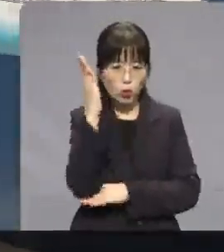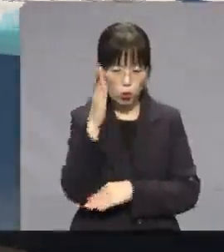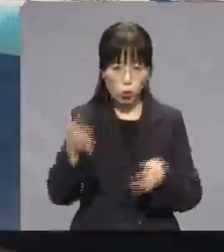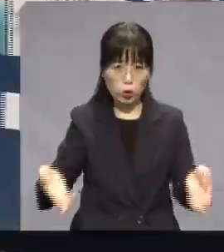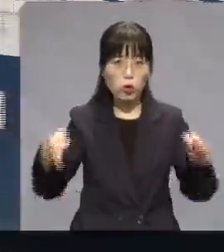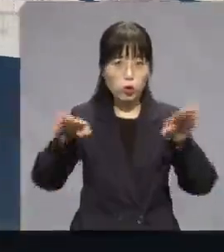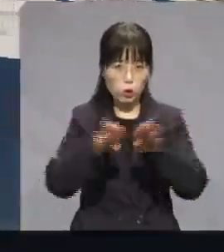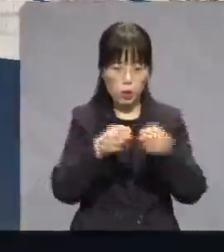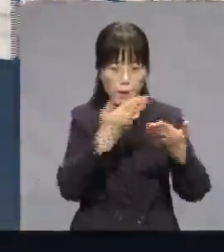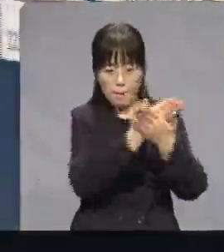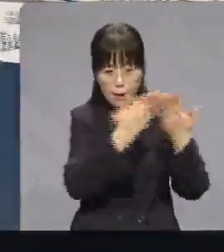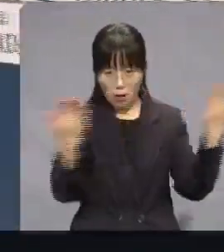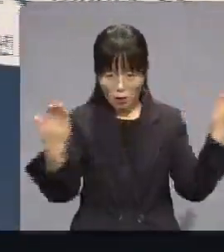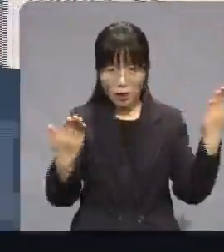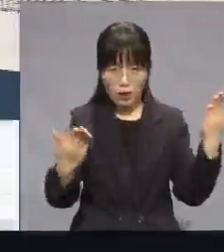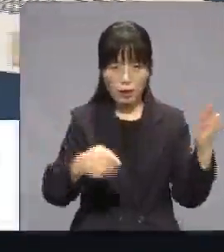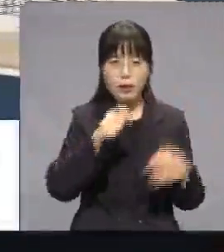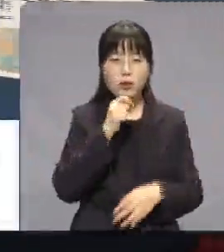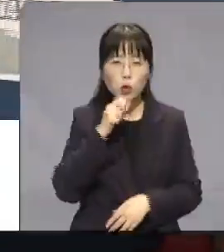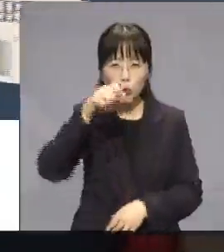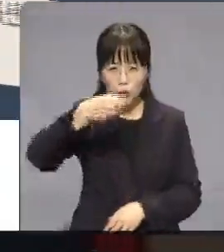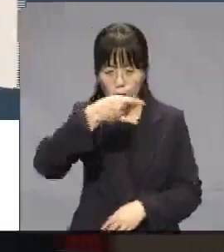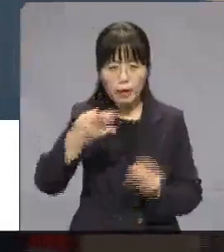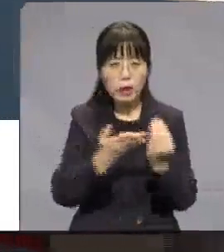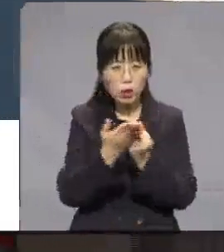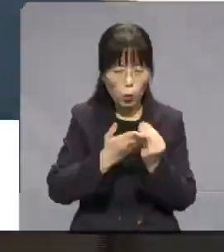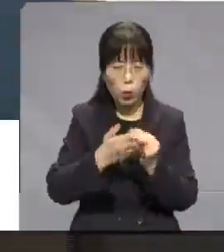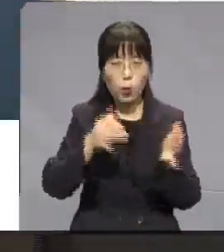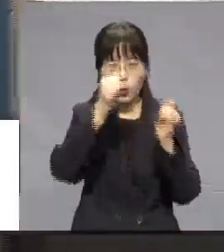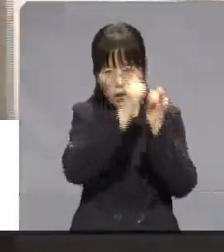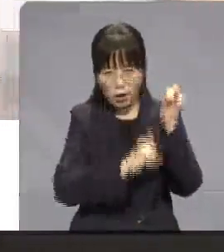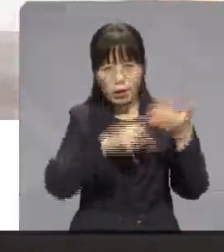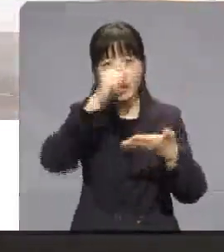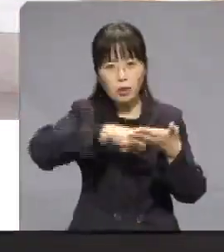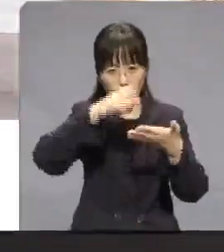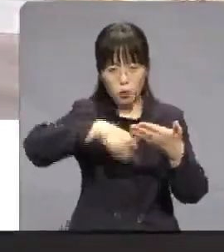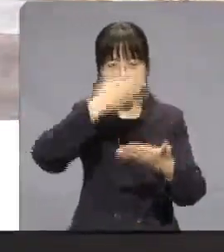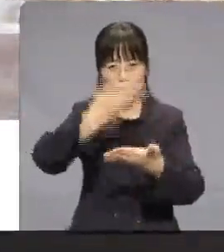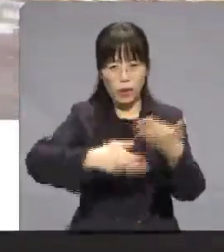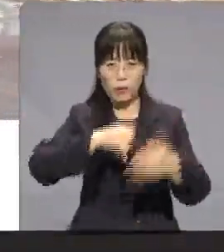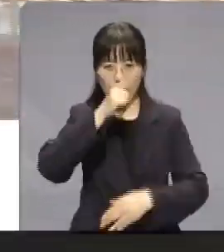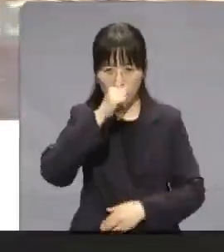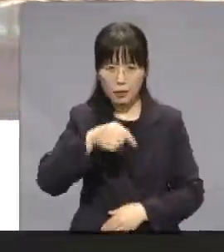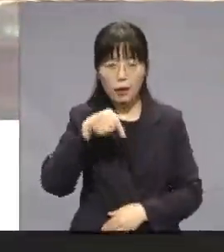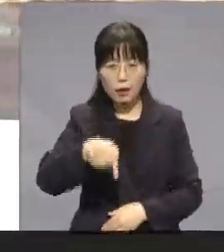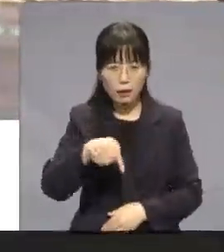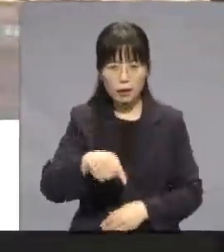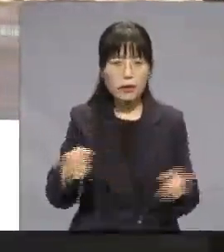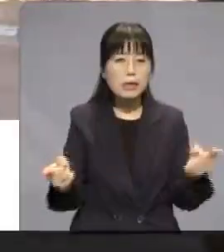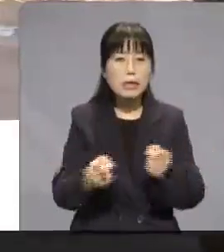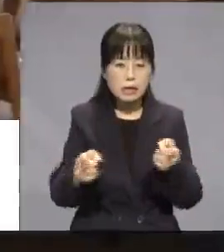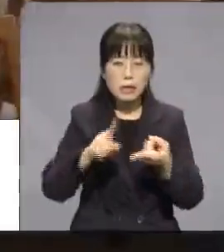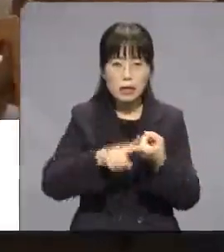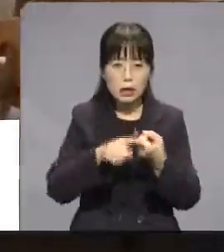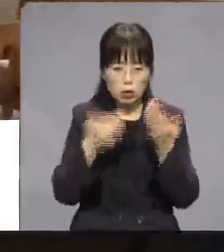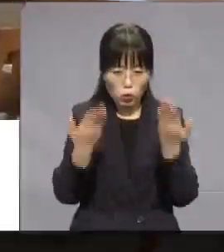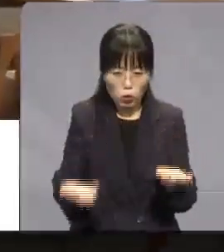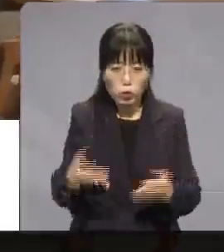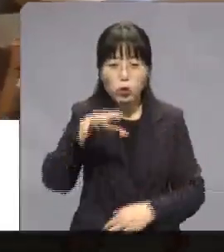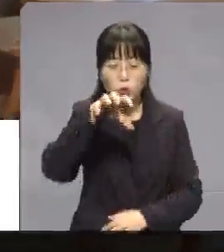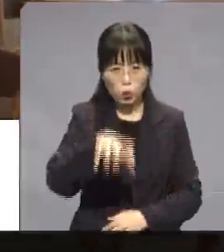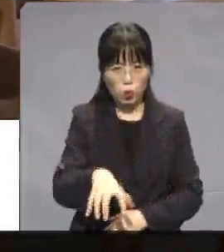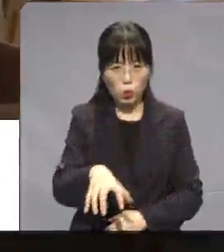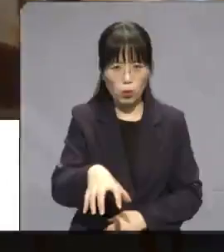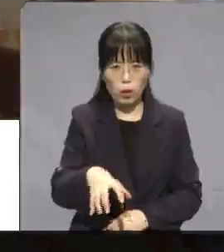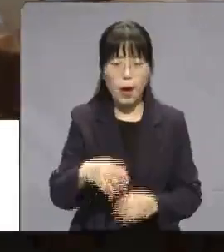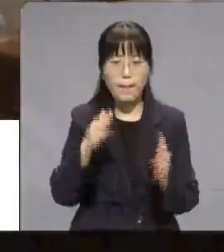스토리움에는 벽면 가득 소무의도의 역사적 기록들이 담겨 있습니다. 스토리움의 1층은 휴식공간으로